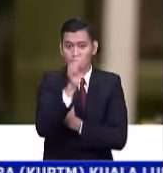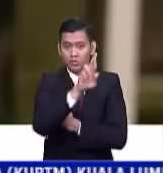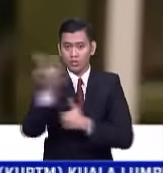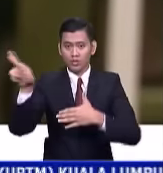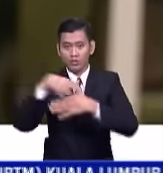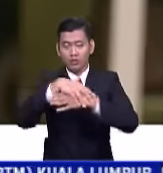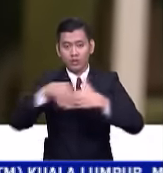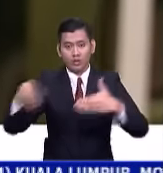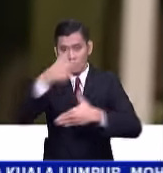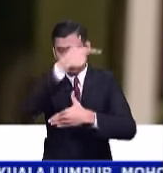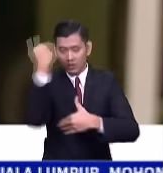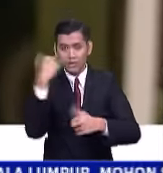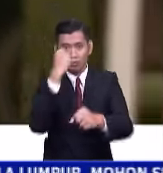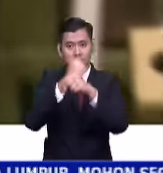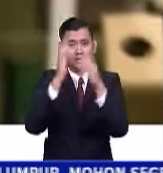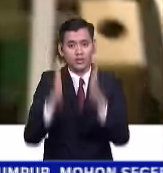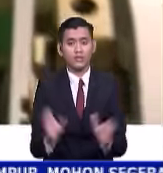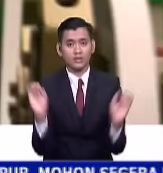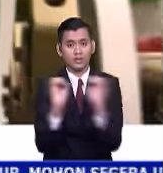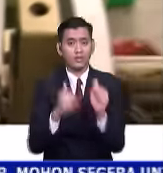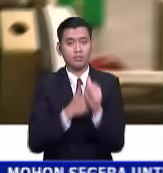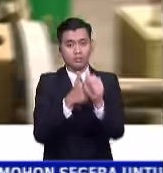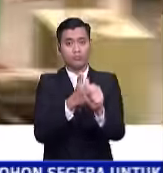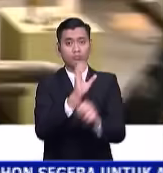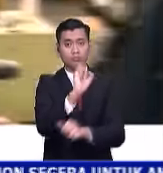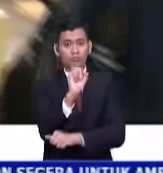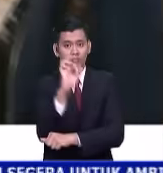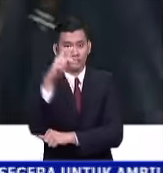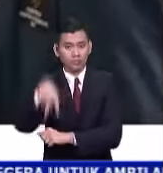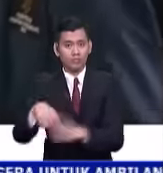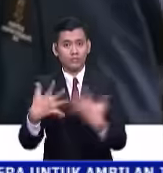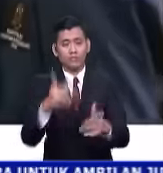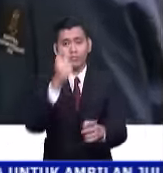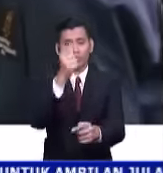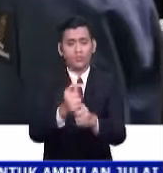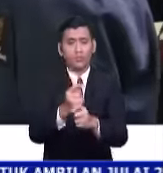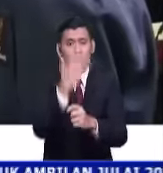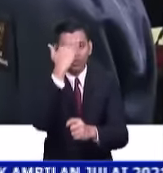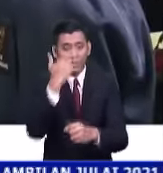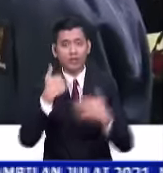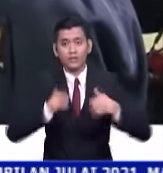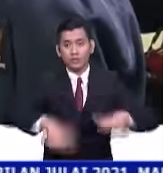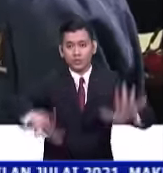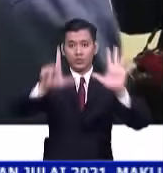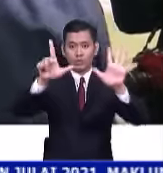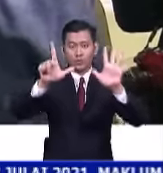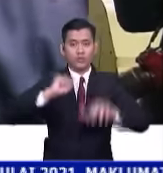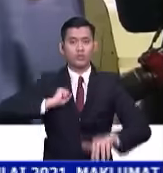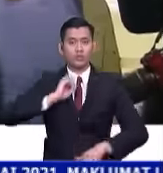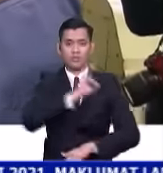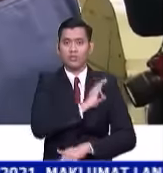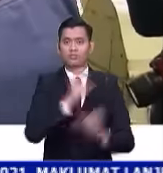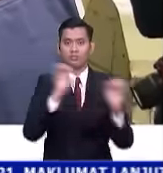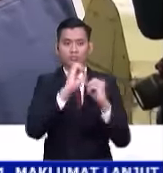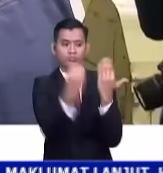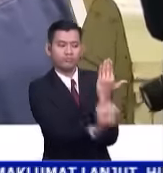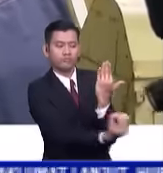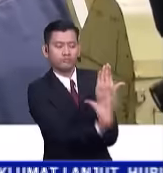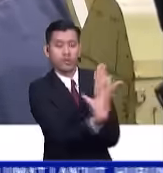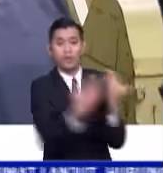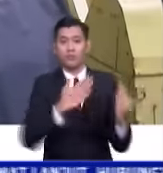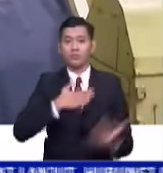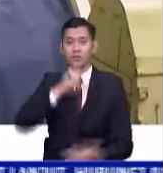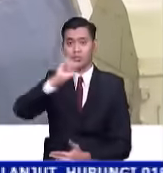gagal memastikan pekerja mengikut SOP yang telah ditetapkan berikutan tujuh kaki tangannya tidak mengimbas aplikasi My